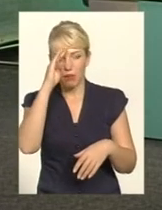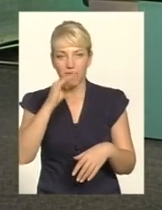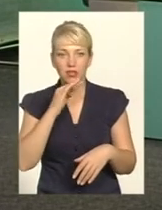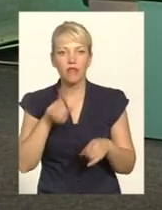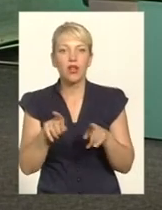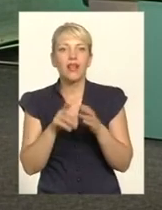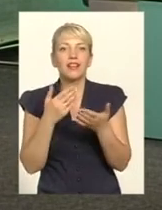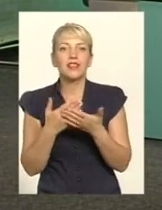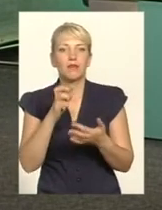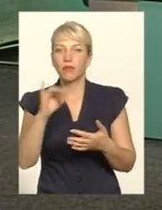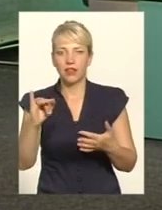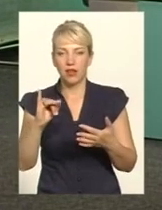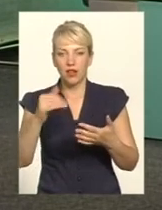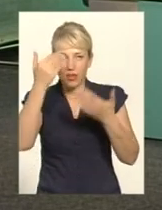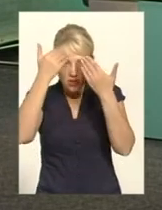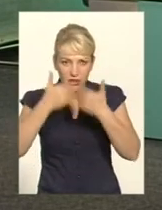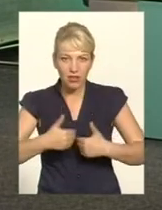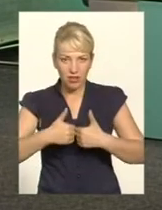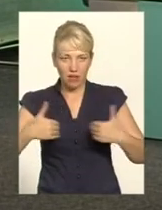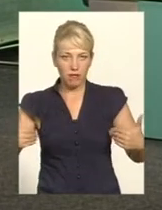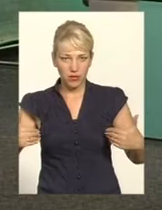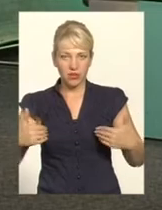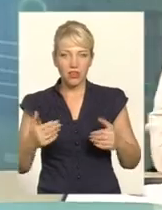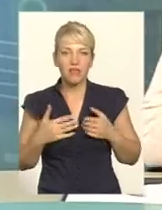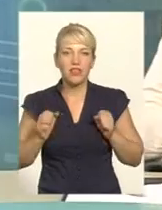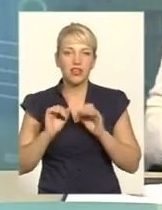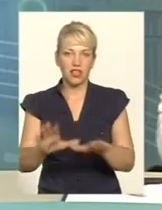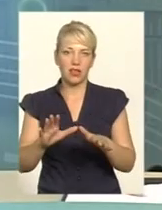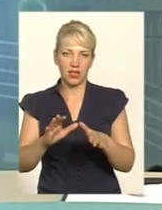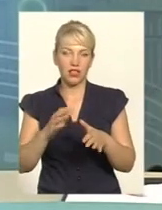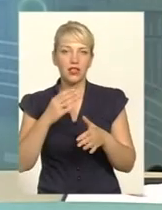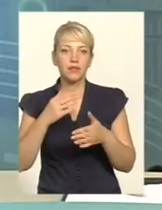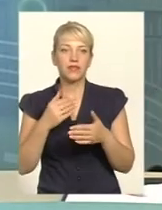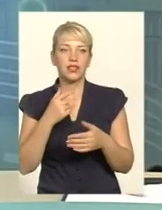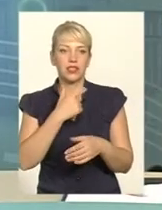Вона відторгає частину себе. Ось що відбувається, коли не хтось батько.